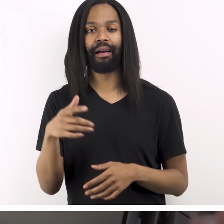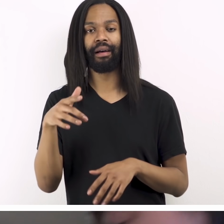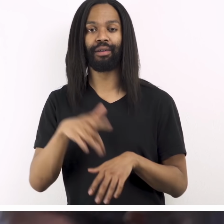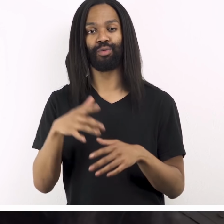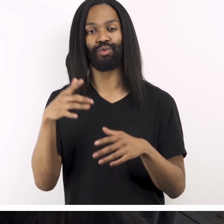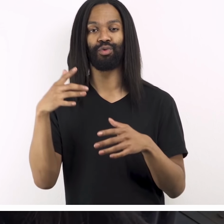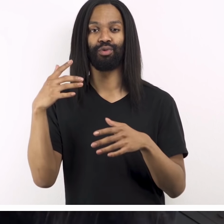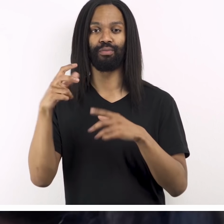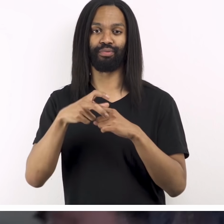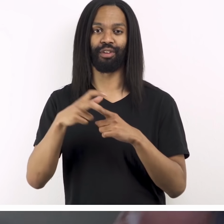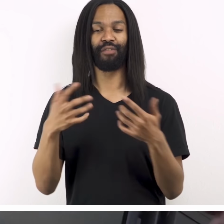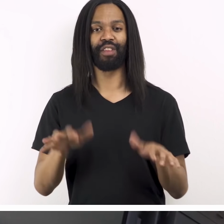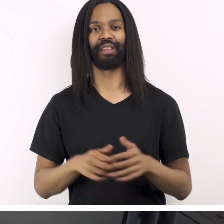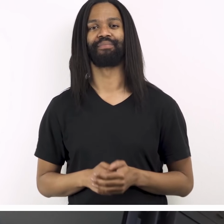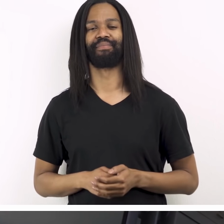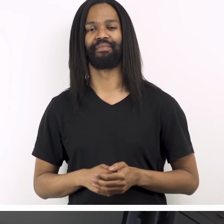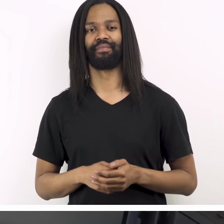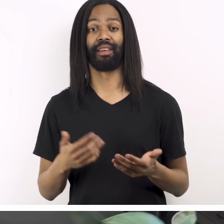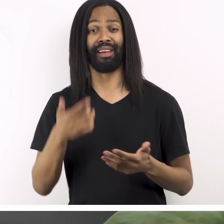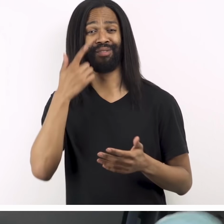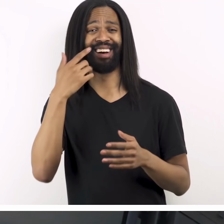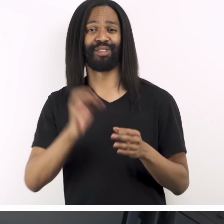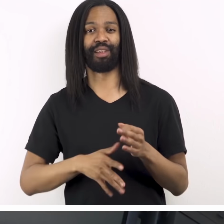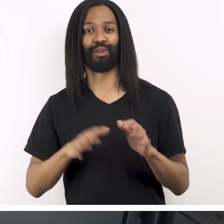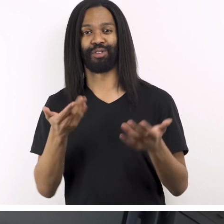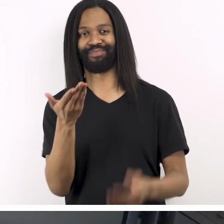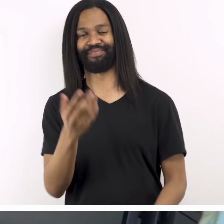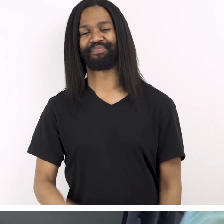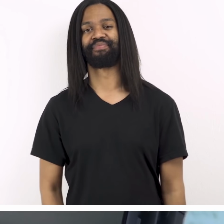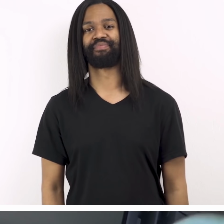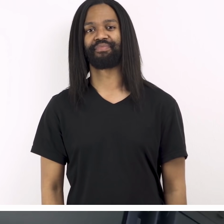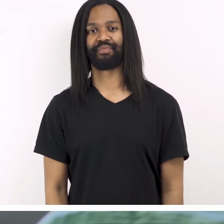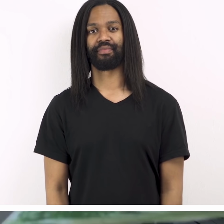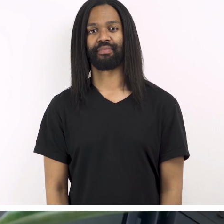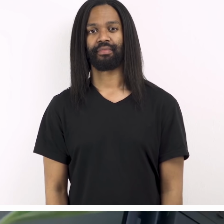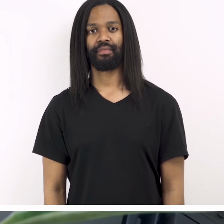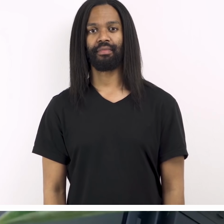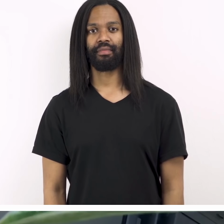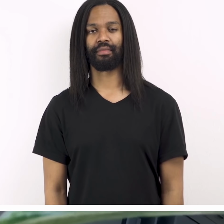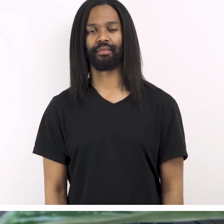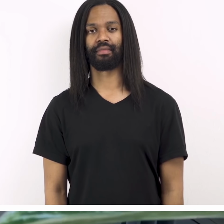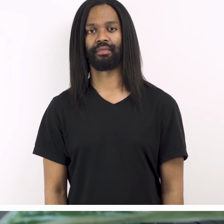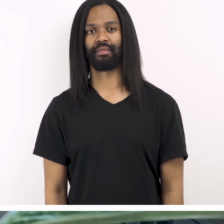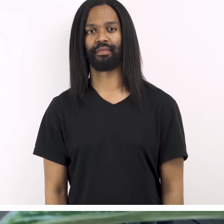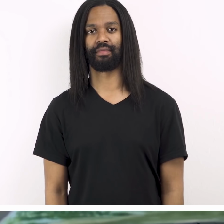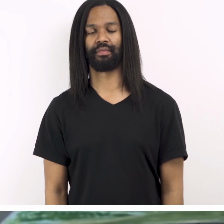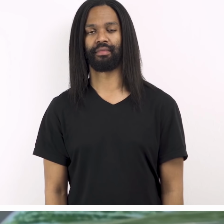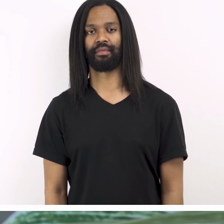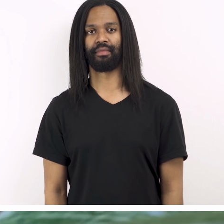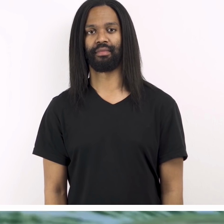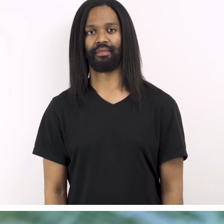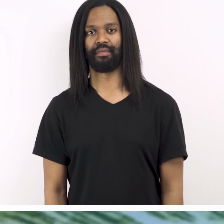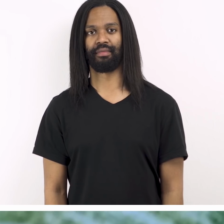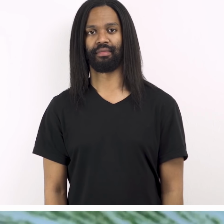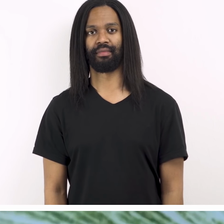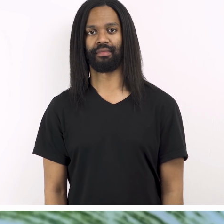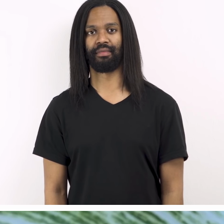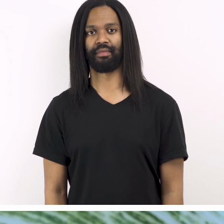fongique. Bah, à la rigueur, je vous montre un petit peu ce que ça fait le fongique. Ça fait vraiment ça, là, les petits points jaunes, là. Vous voyez,